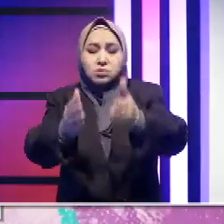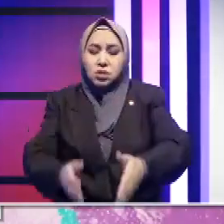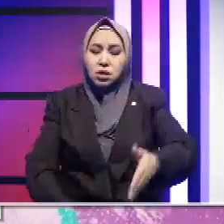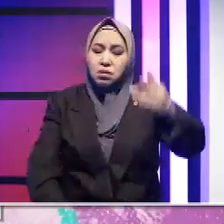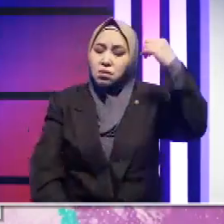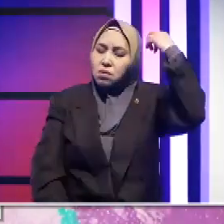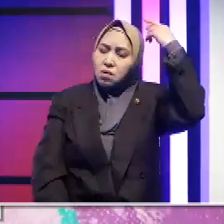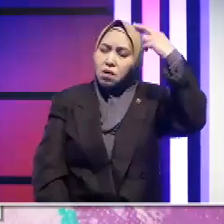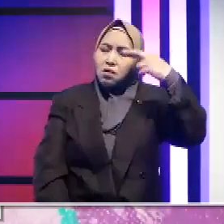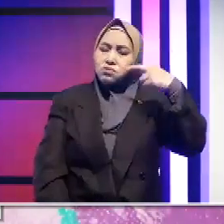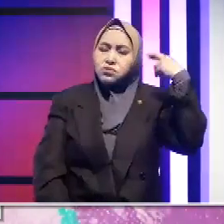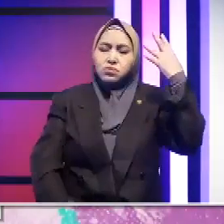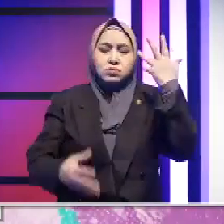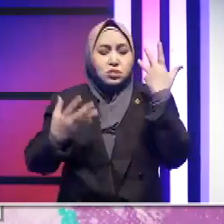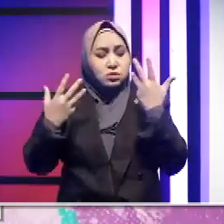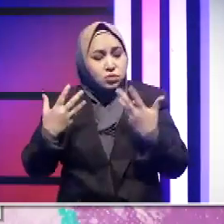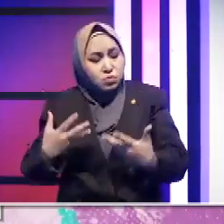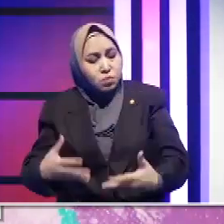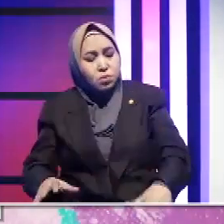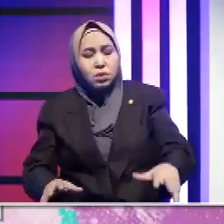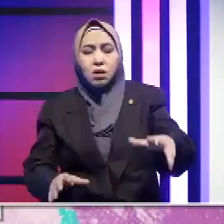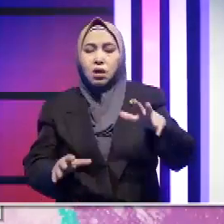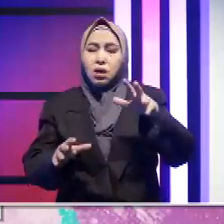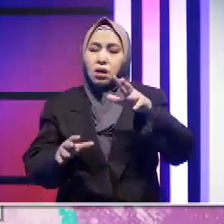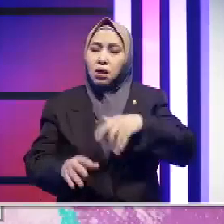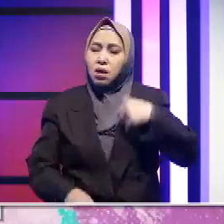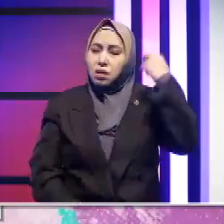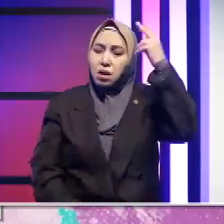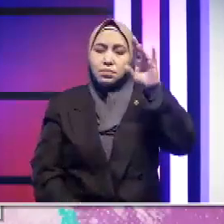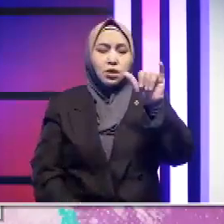yay abbasy loh Um